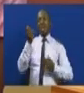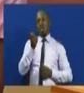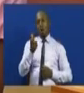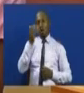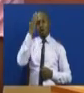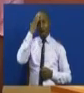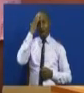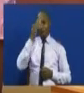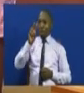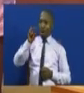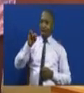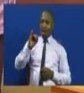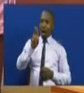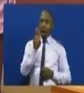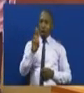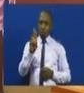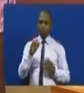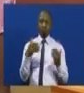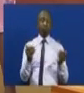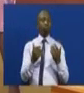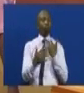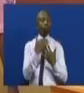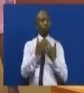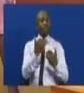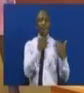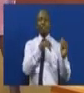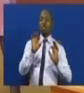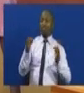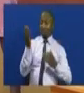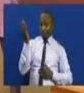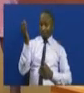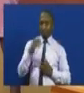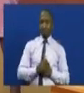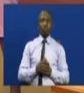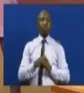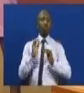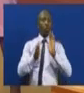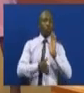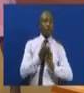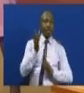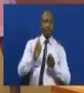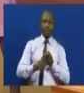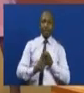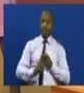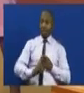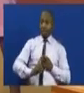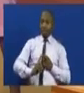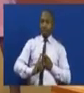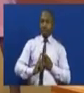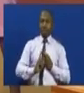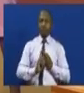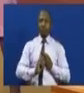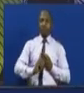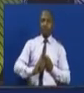Yes. Na mtonde tukafahamu yale ambayo yamejiri katika muhtasari wa Jaramba. Yes, tuanze na our own superstar